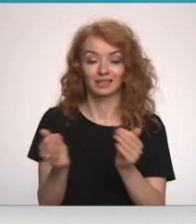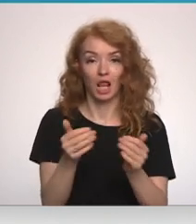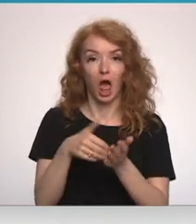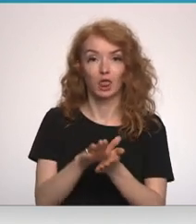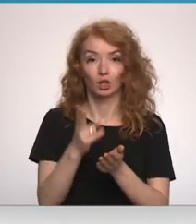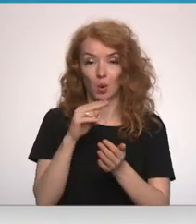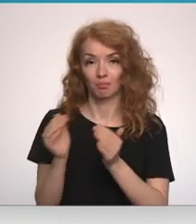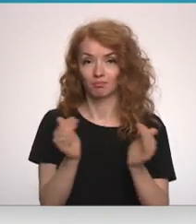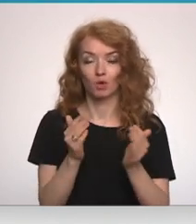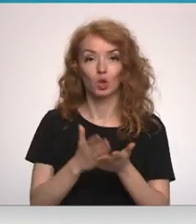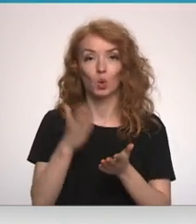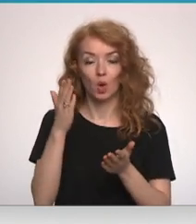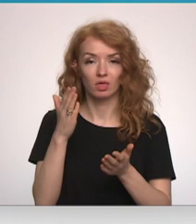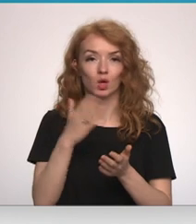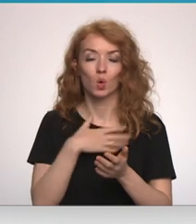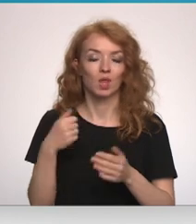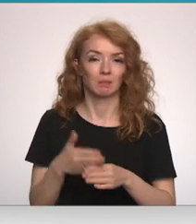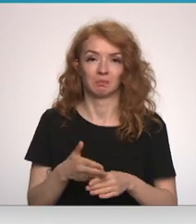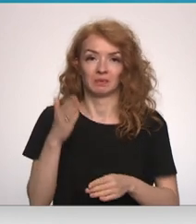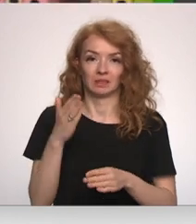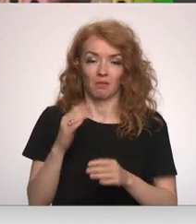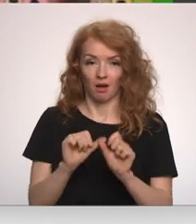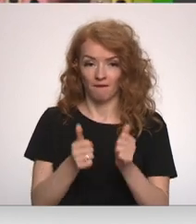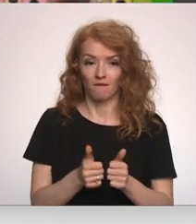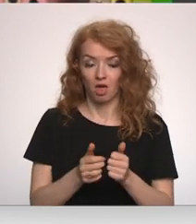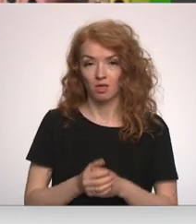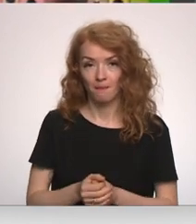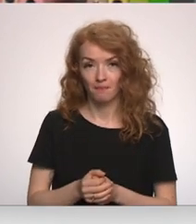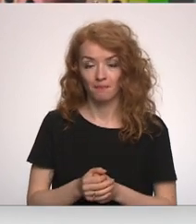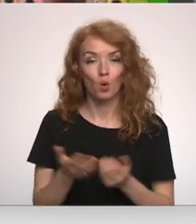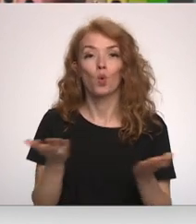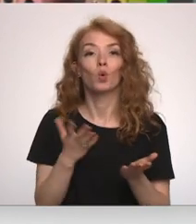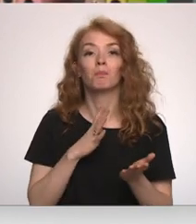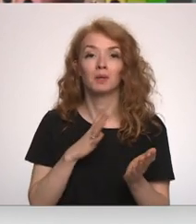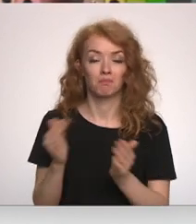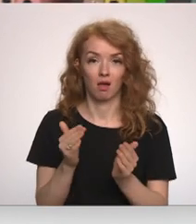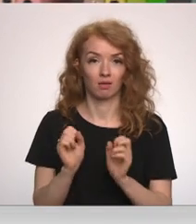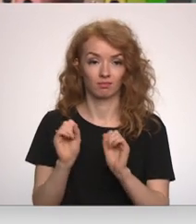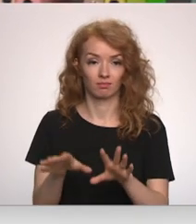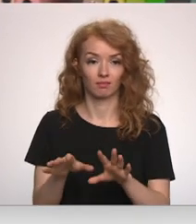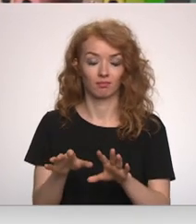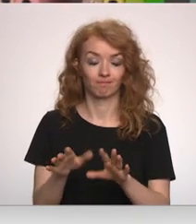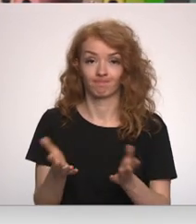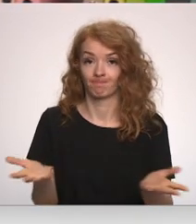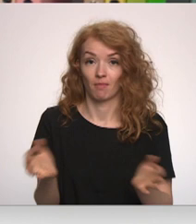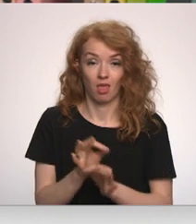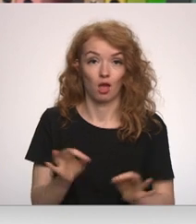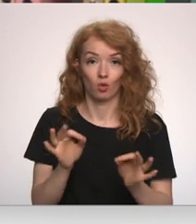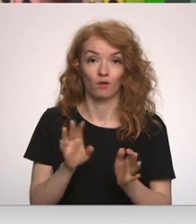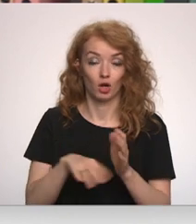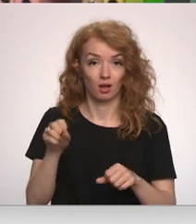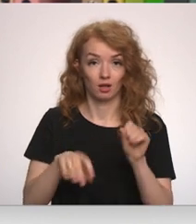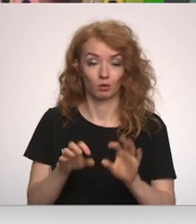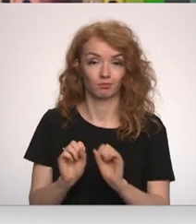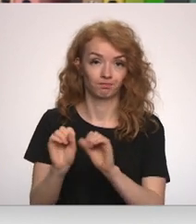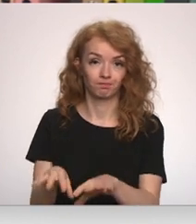no jaundzimušajiem notika krietni skarbākā vidē. Nu redz, kur tie bērni nonāca? Nekur.